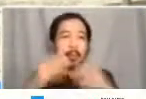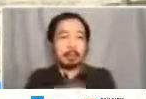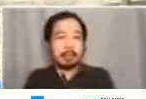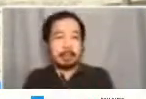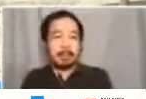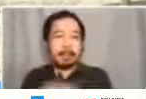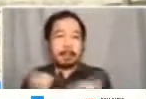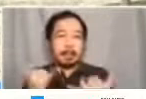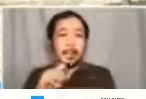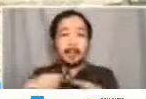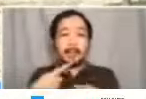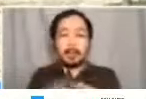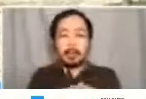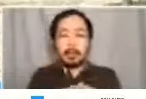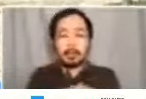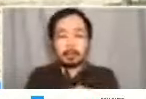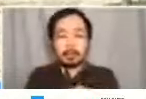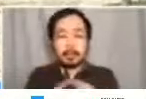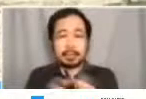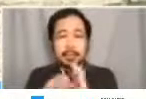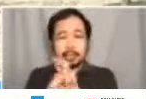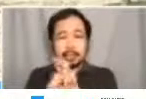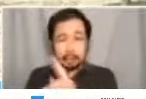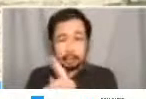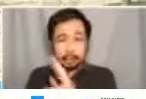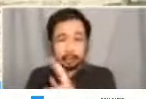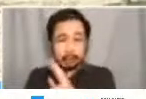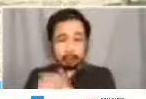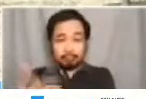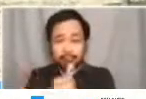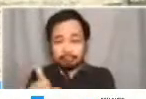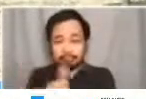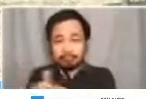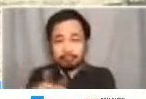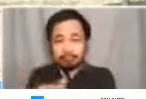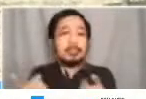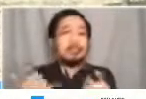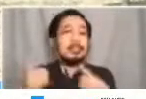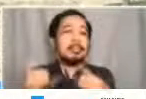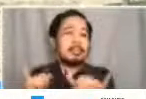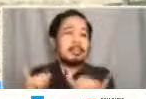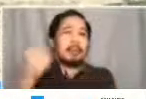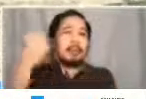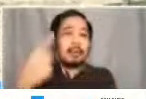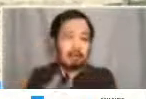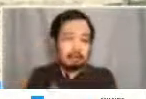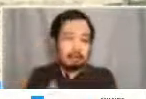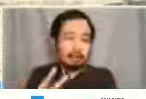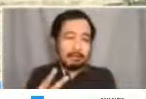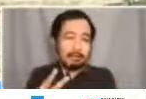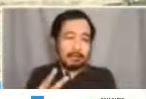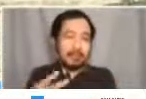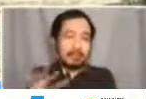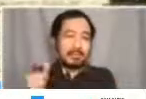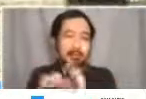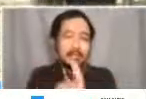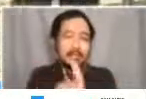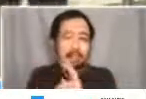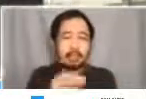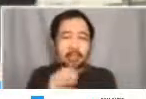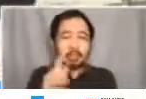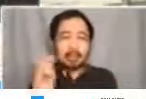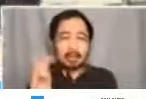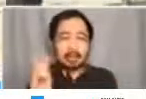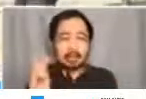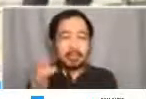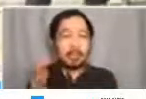linggong pagpapasara nito dahil na rin sa 6 na individual na nagpositibo sa COVID-19 na may exposure sa nasabing